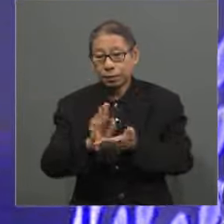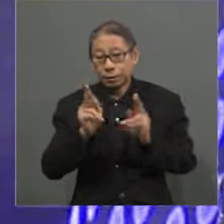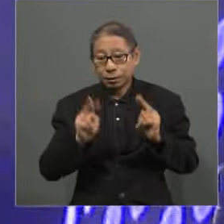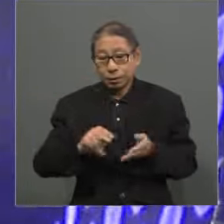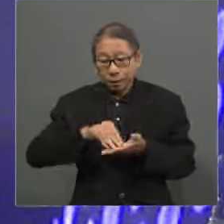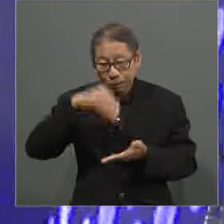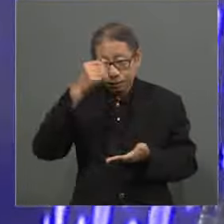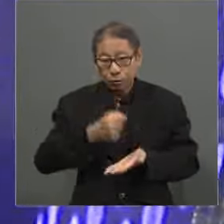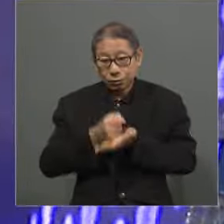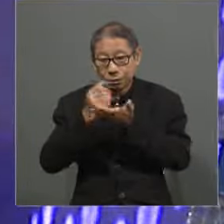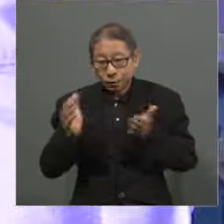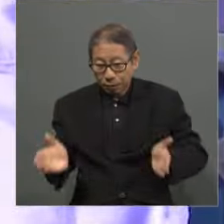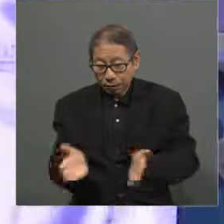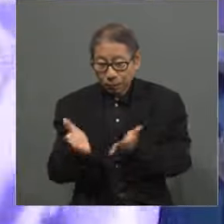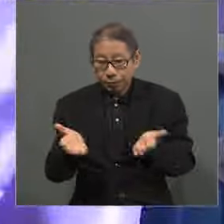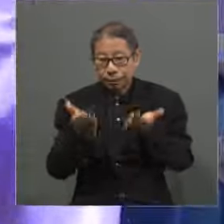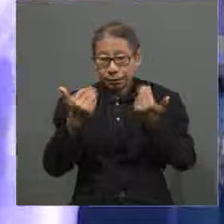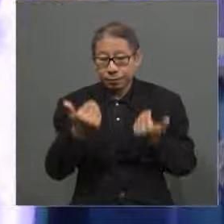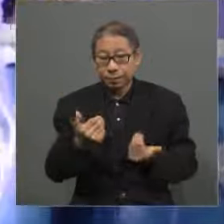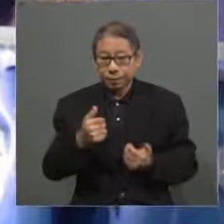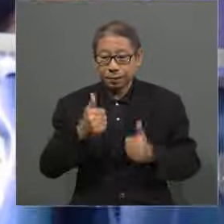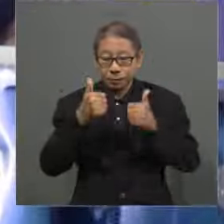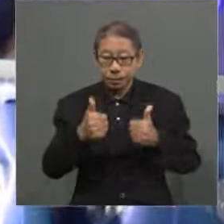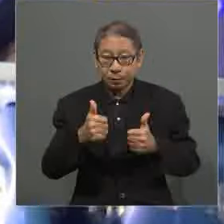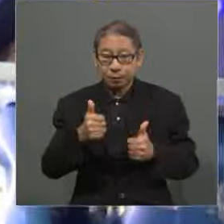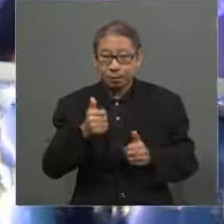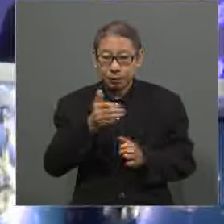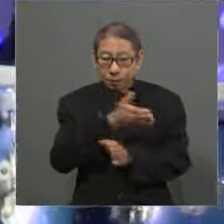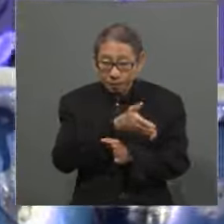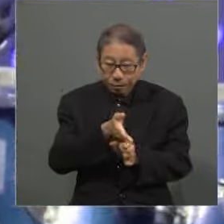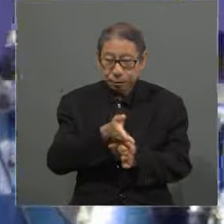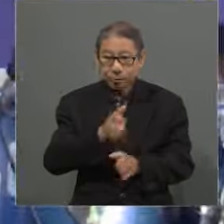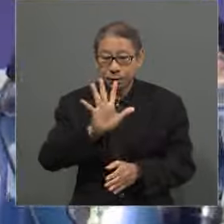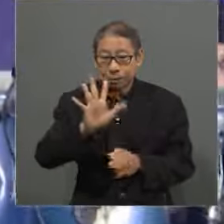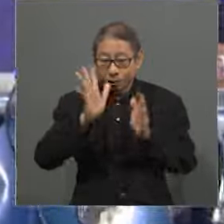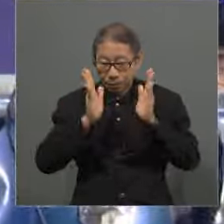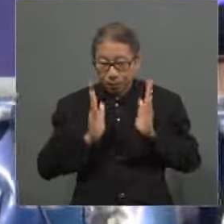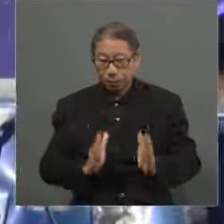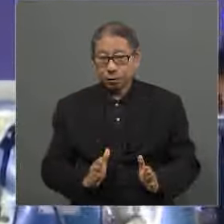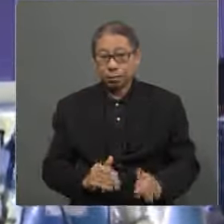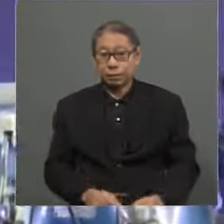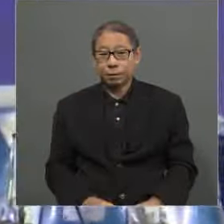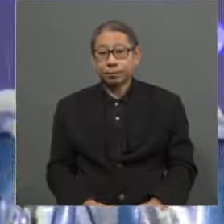เก่าวผู้สนับสนุนการทำกิจกรรมของมหาวิทยาลัยด้วยดีมาโดยตลอดจำนวน 5ท่านอีกด้วย